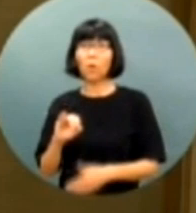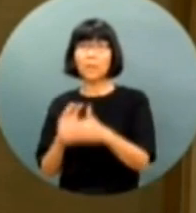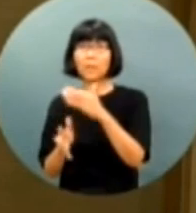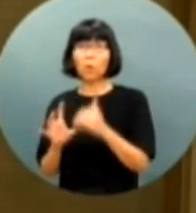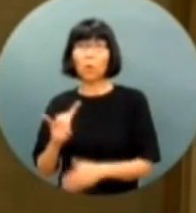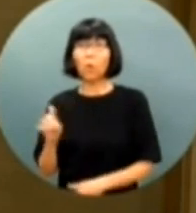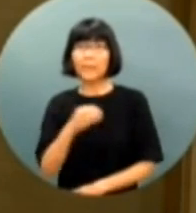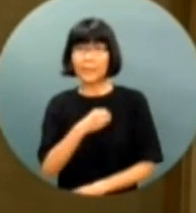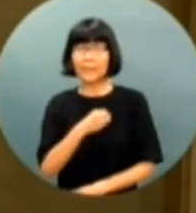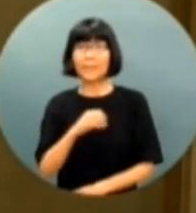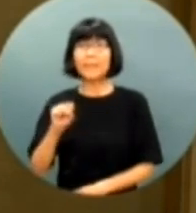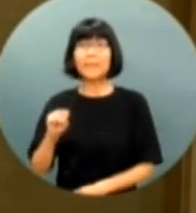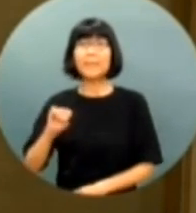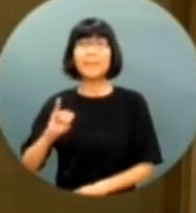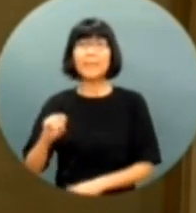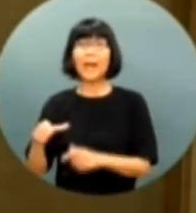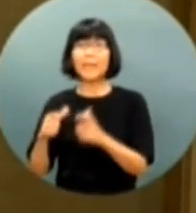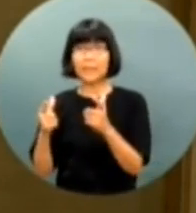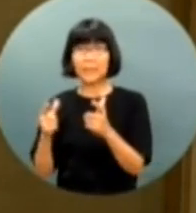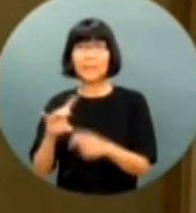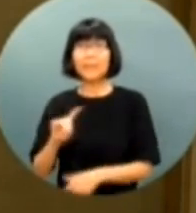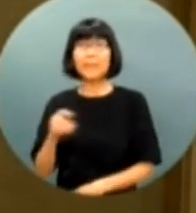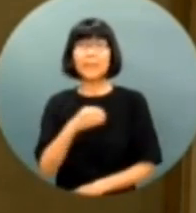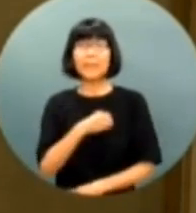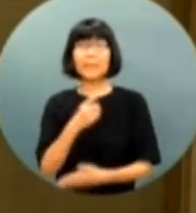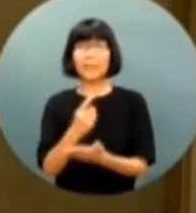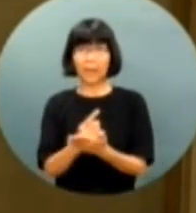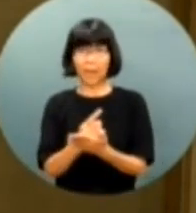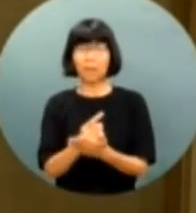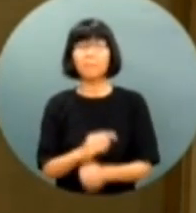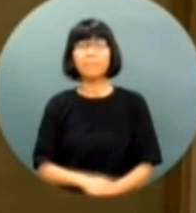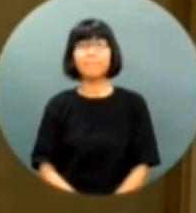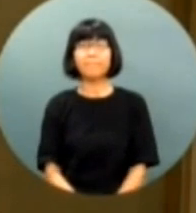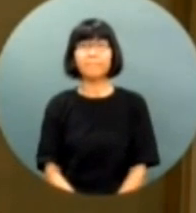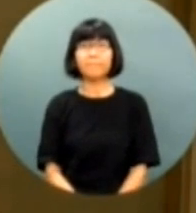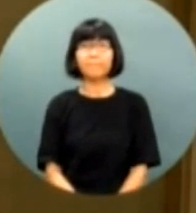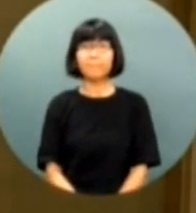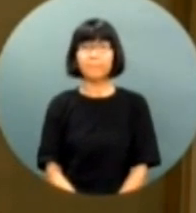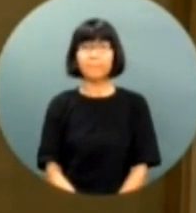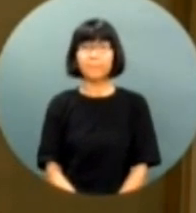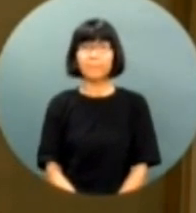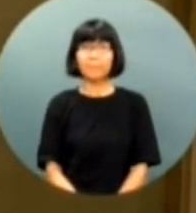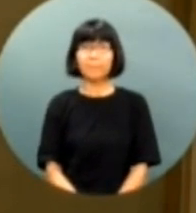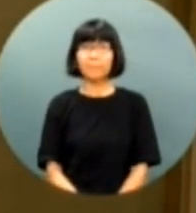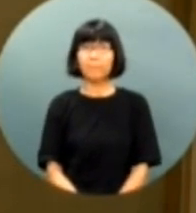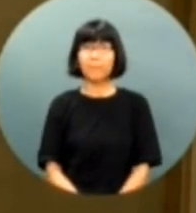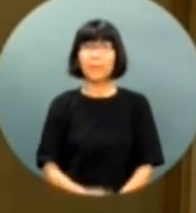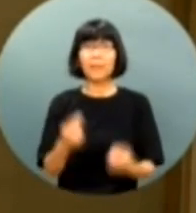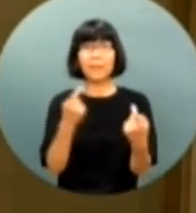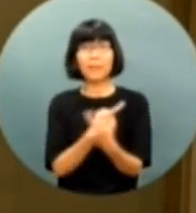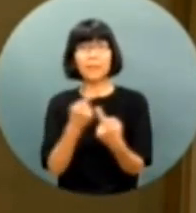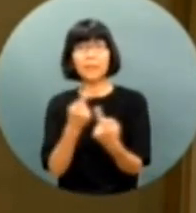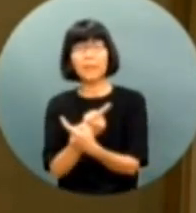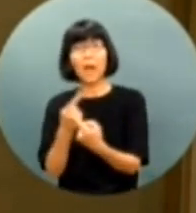そらくこの議場にその3方だけじゃないかと思います。一口いらっしゃったからね。ということで、その後、改正等々を